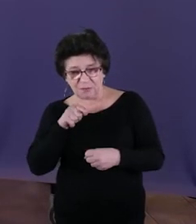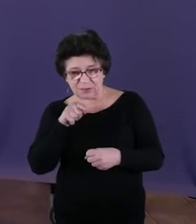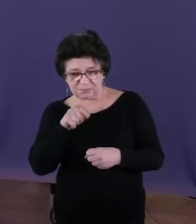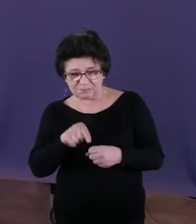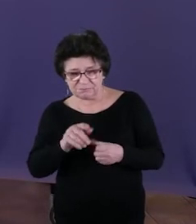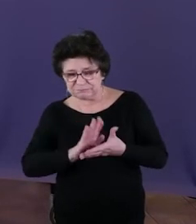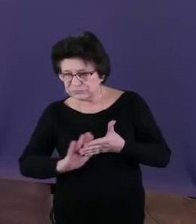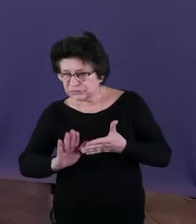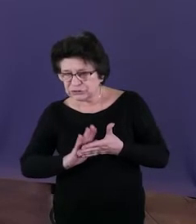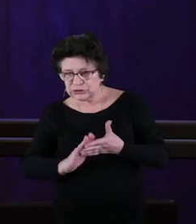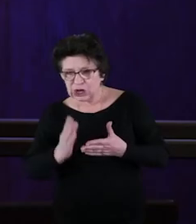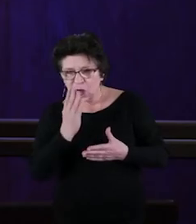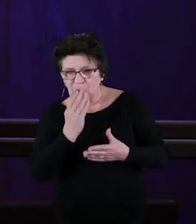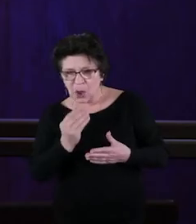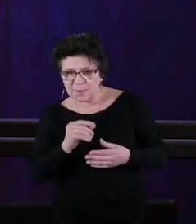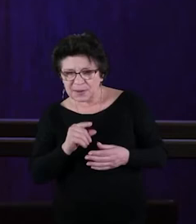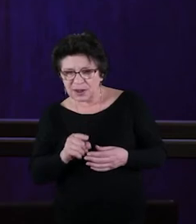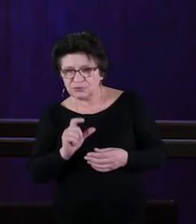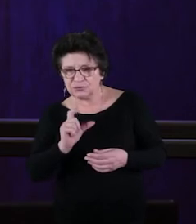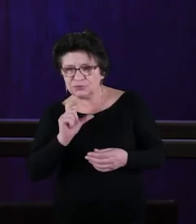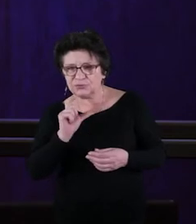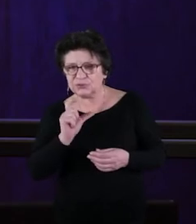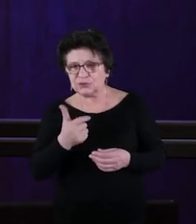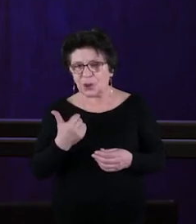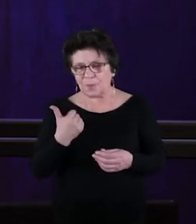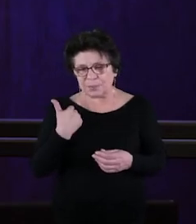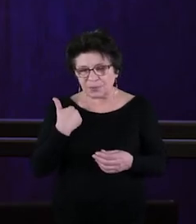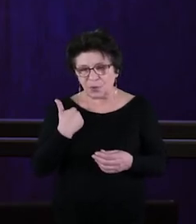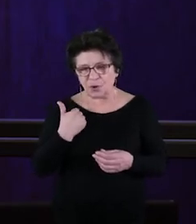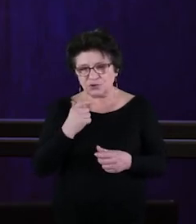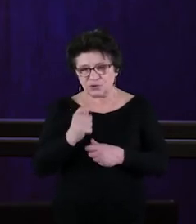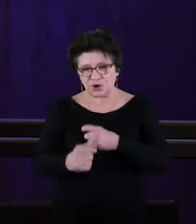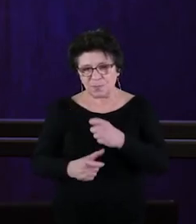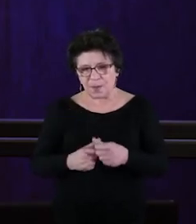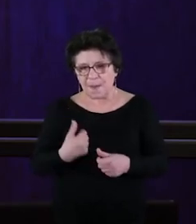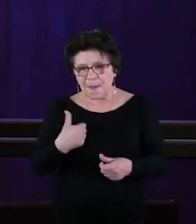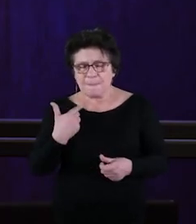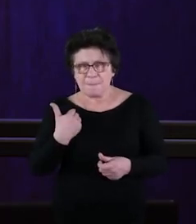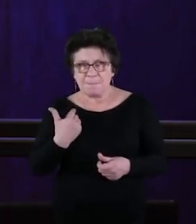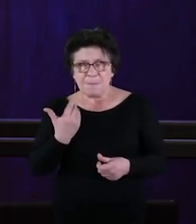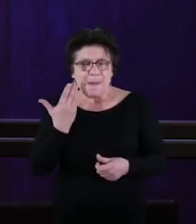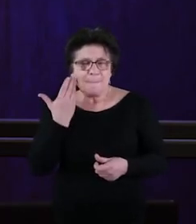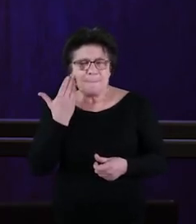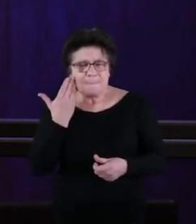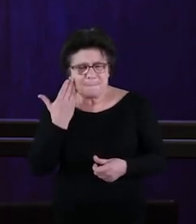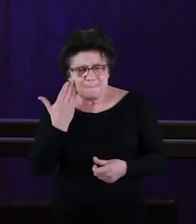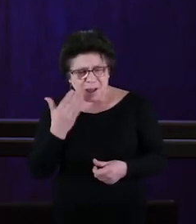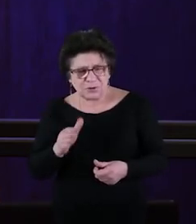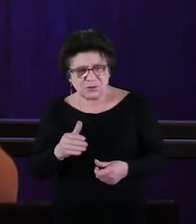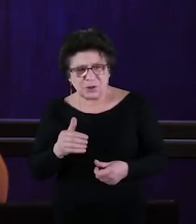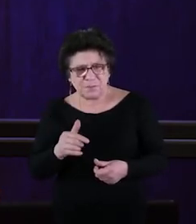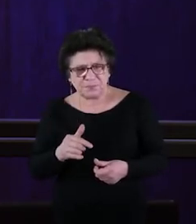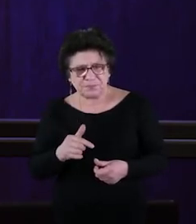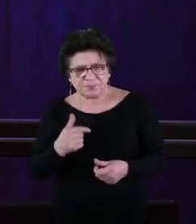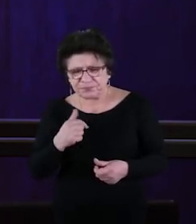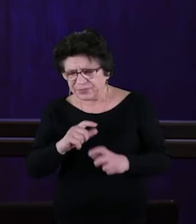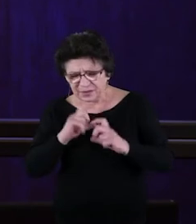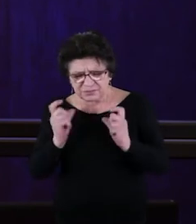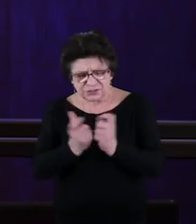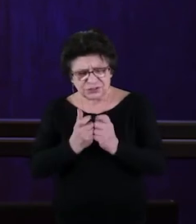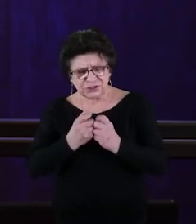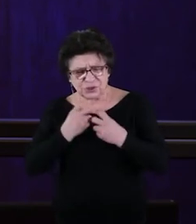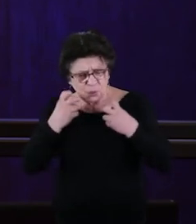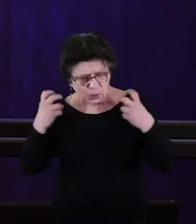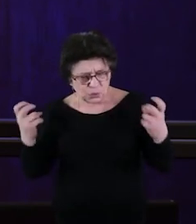o tym czynie który został tutaj uwieczniony i one mówią że bardzo pracują za te obrazem wszyscy szukali